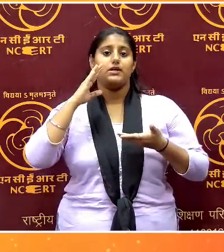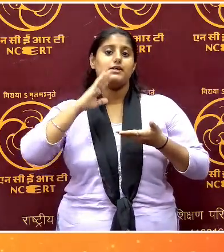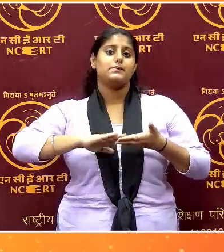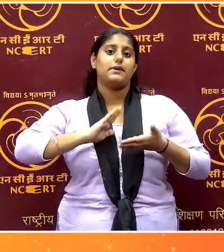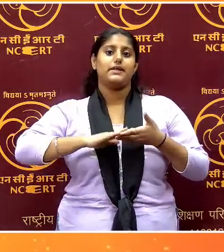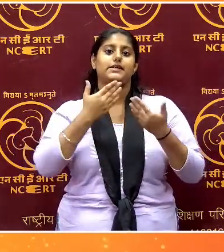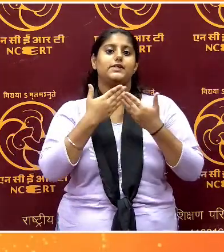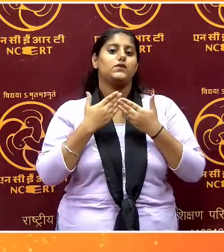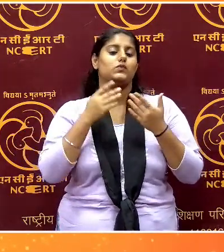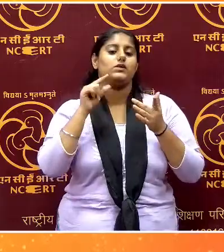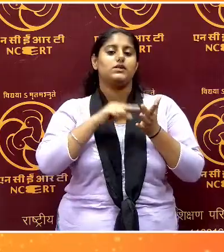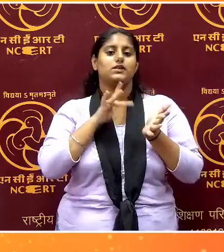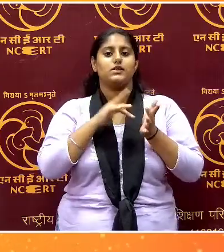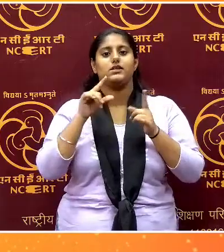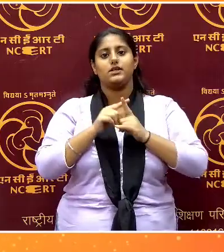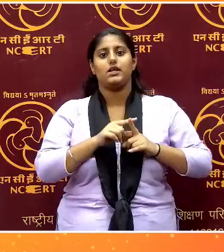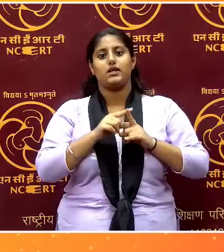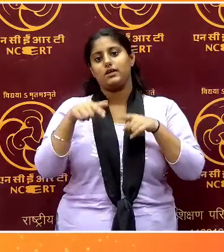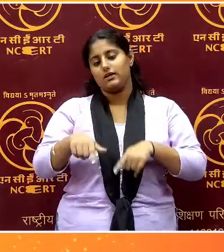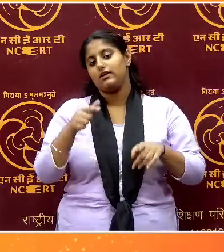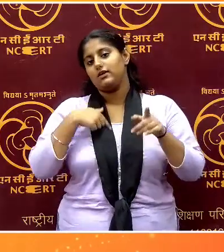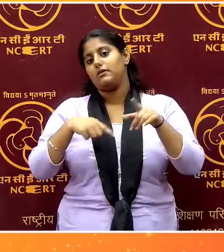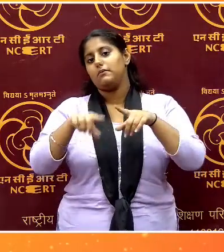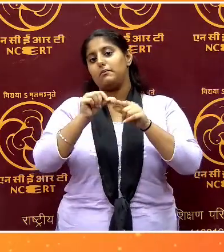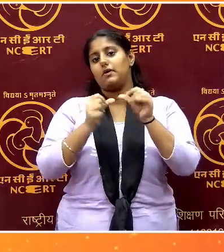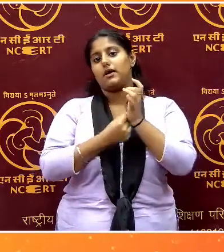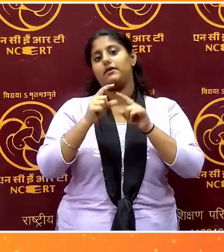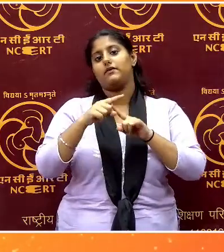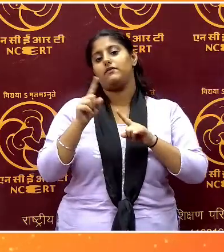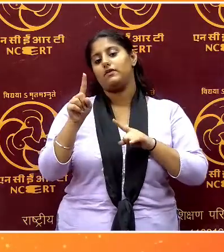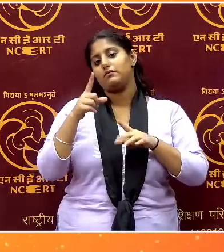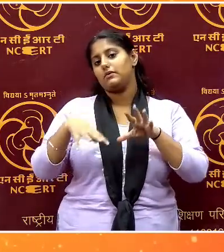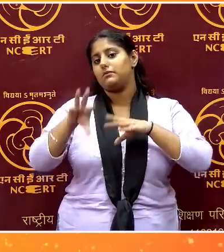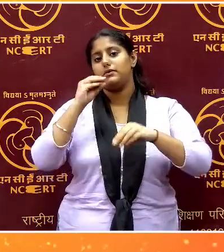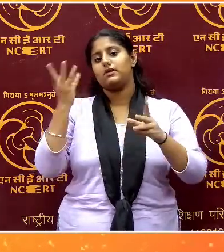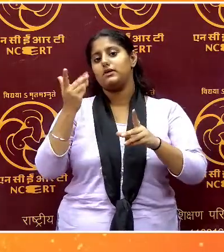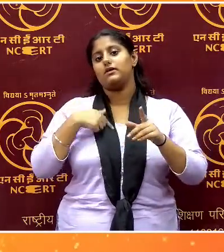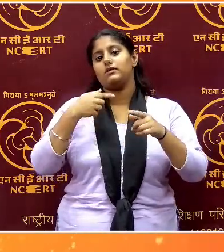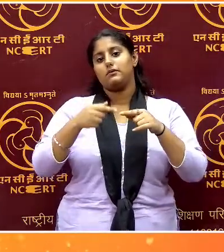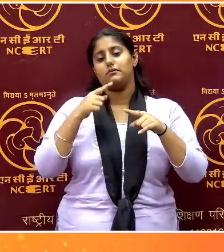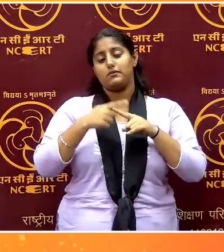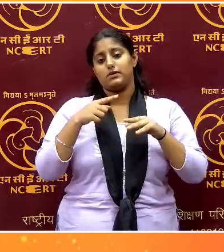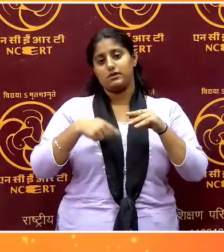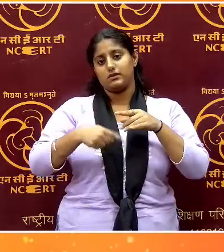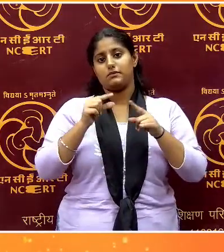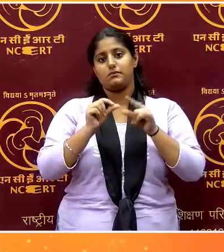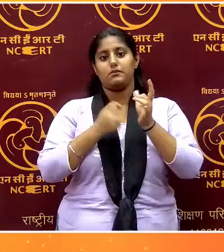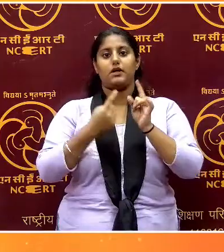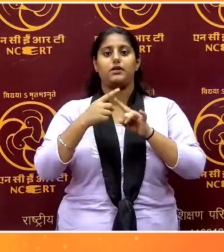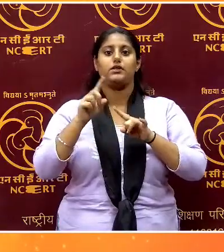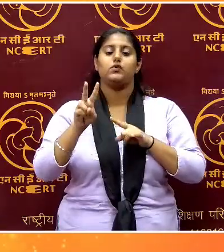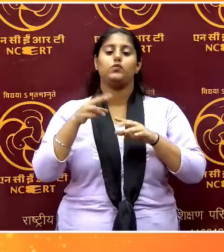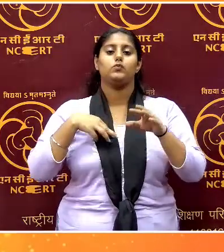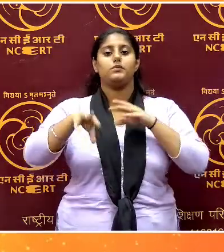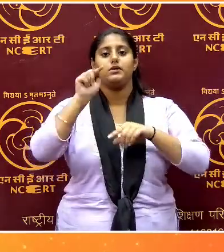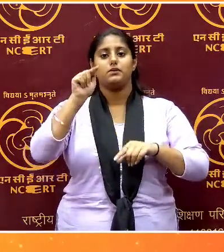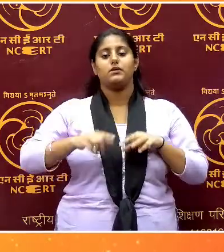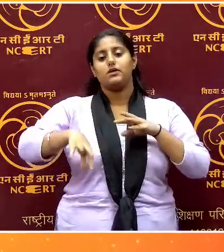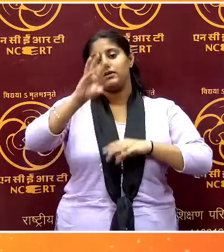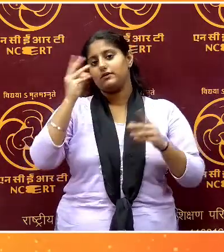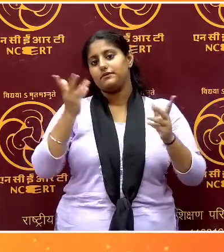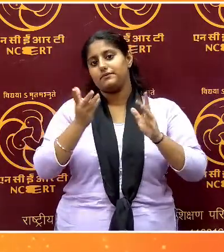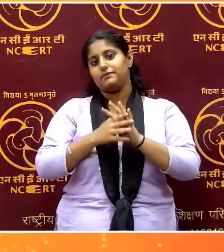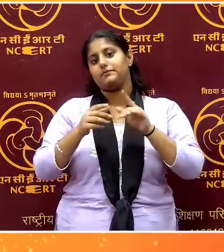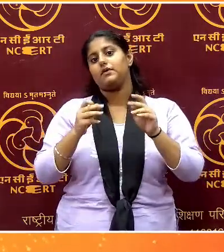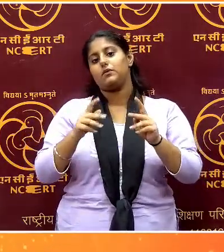से. मैम, व्हाट वी लर्न इन पार्ट 1 एंड व्हाट आर द लर्निंग आउटकम्स फॉर पार्ट 2? Yes, Srijan. In